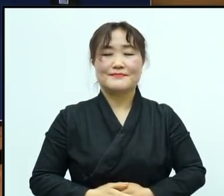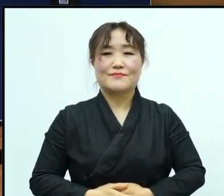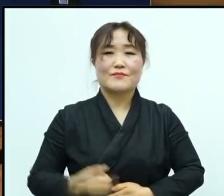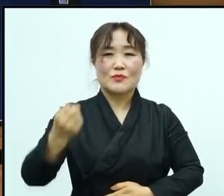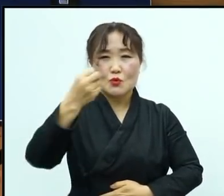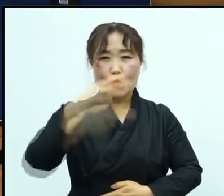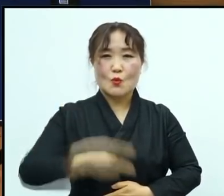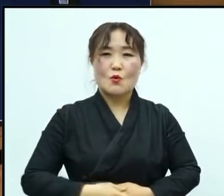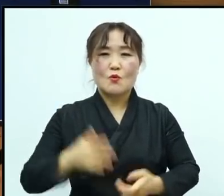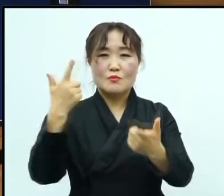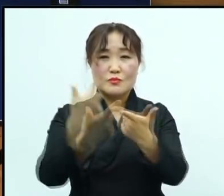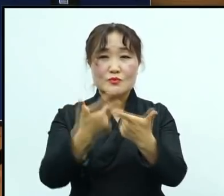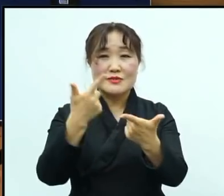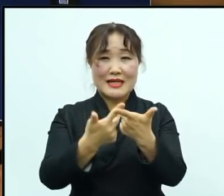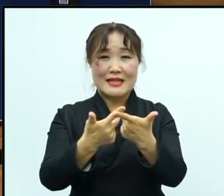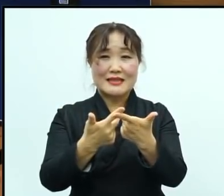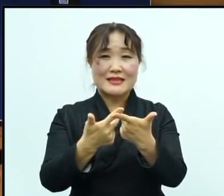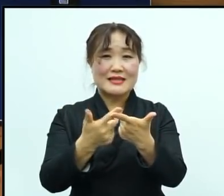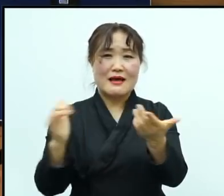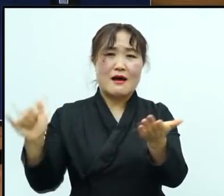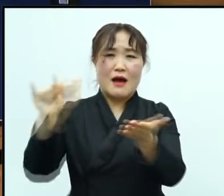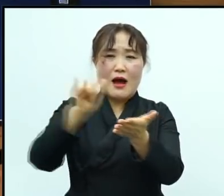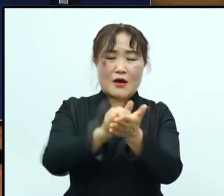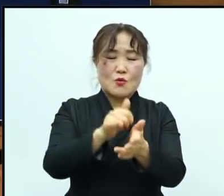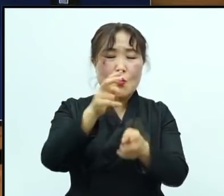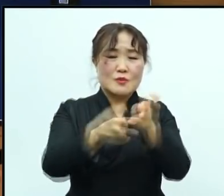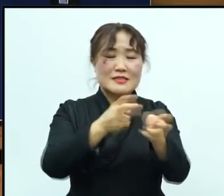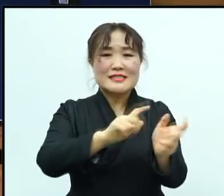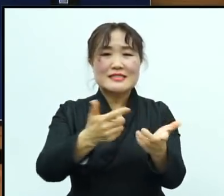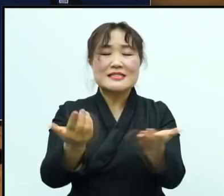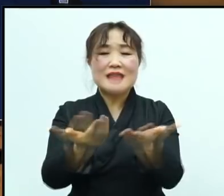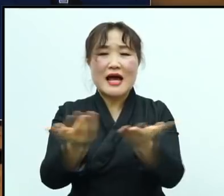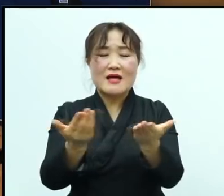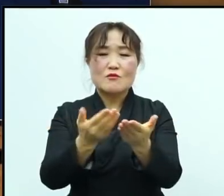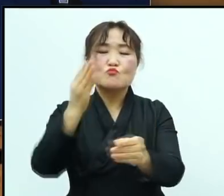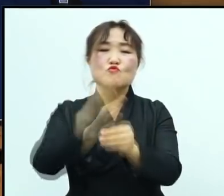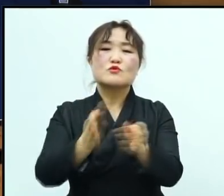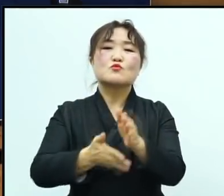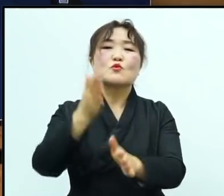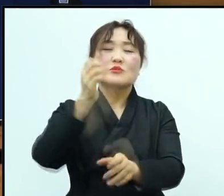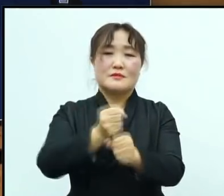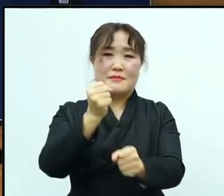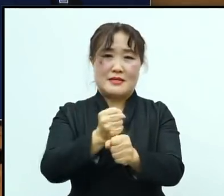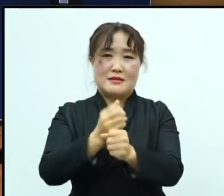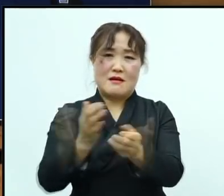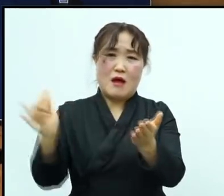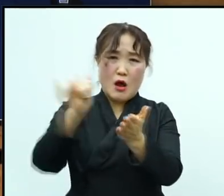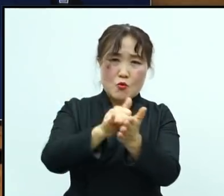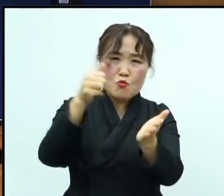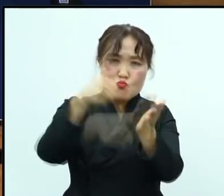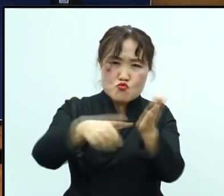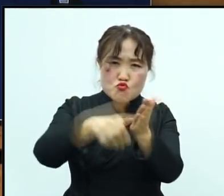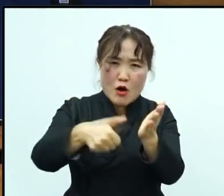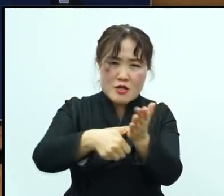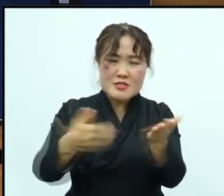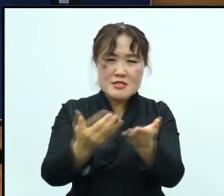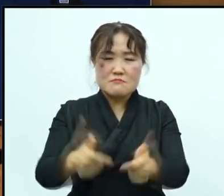그리고 부산을 항공산업의 중심도시로 만들겠습니다. 항공부품 사업을